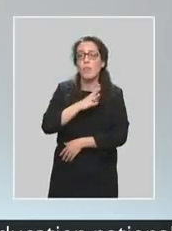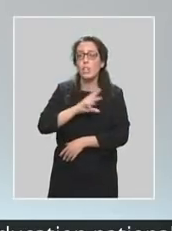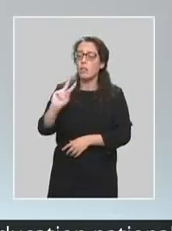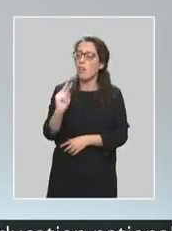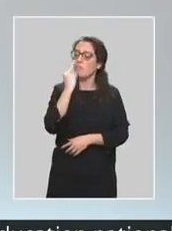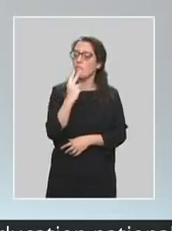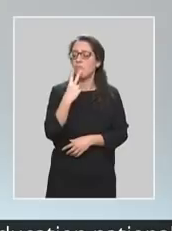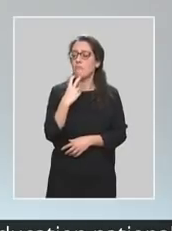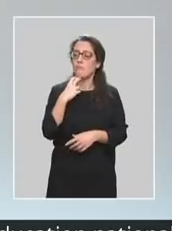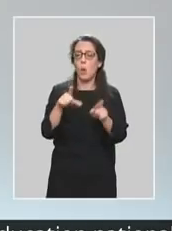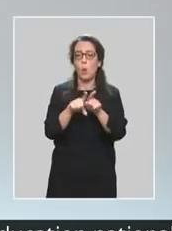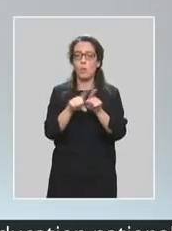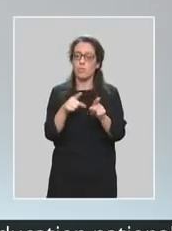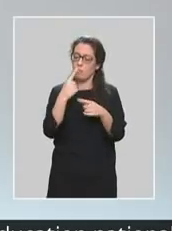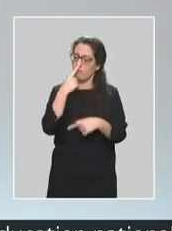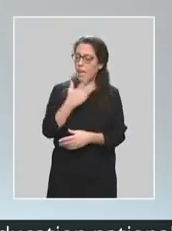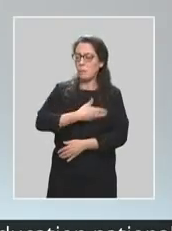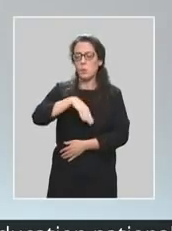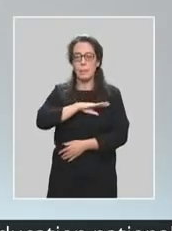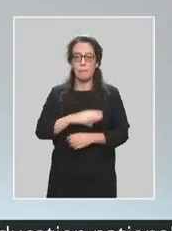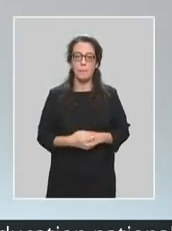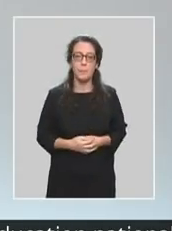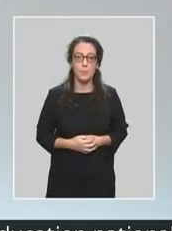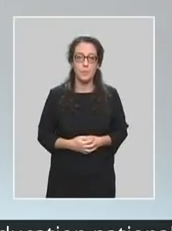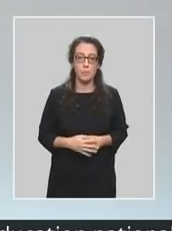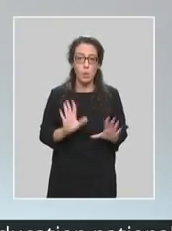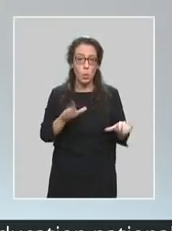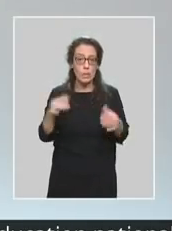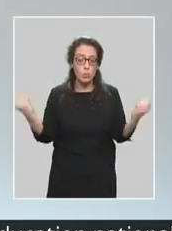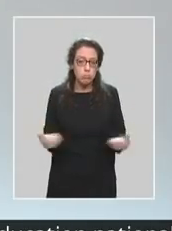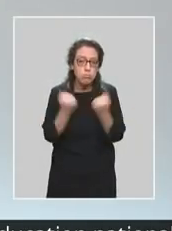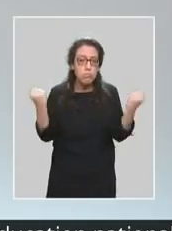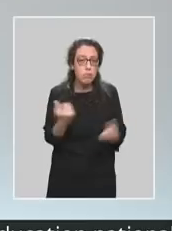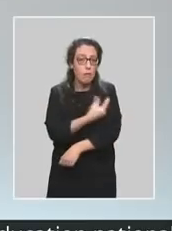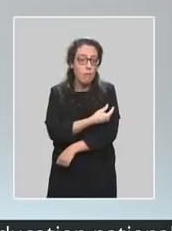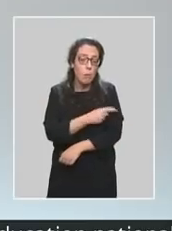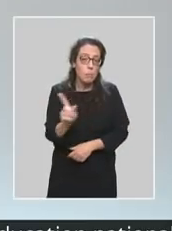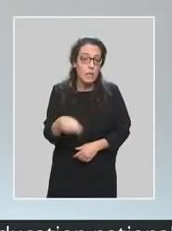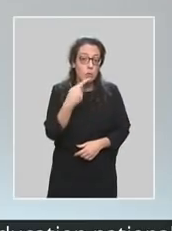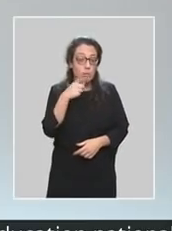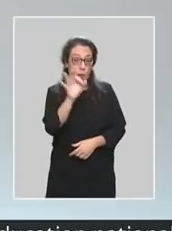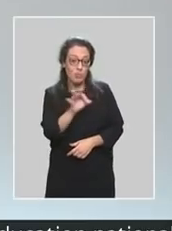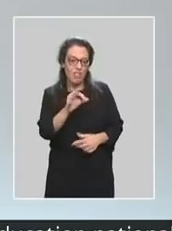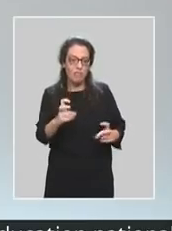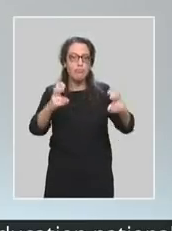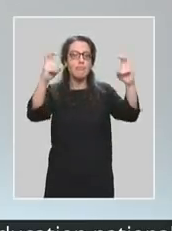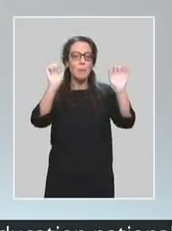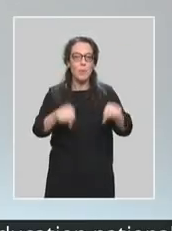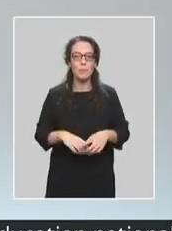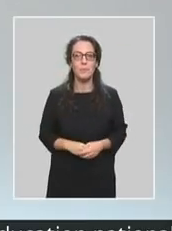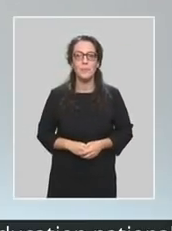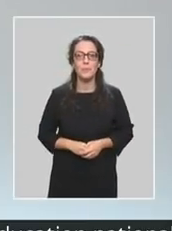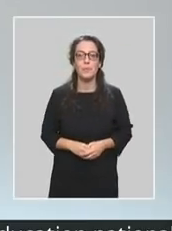leur sens des responsabilités. Bien sûr, les campagnes vaccinales continueront et ces chiffres peuvent encore augmenter. À ce jour,